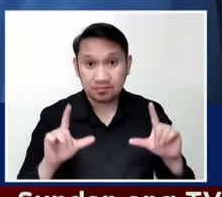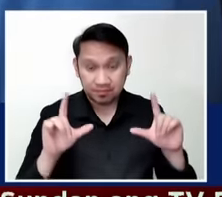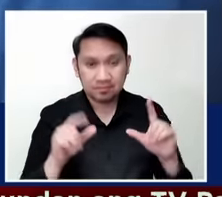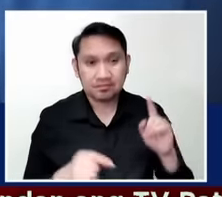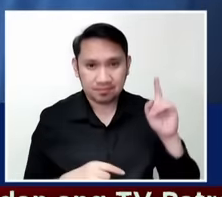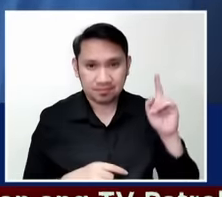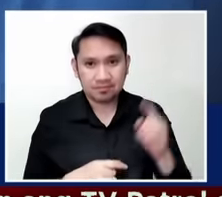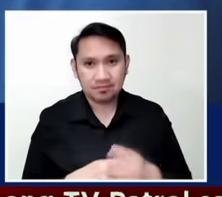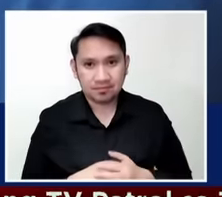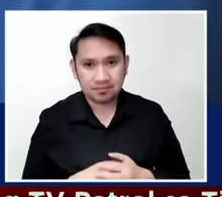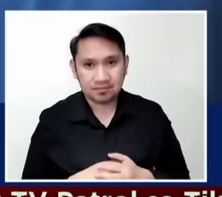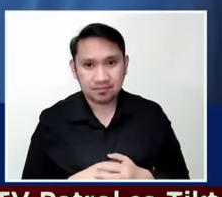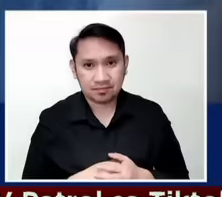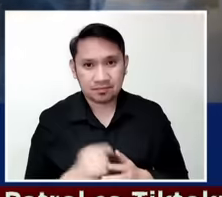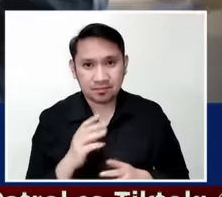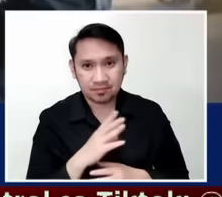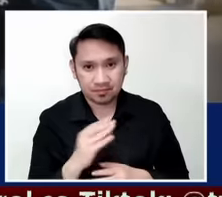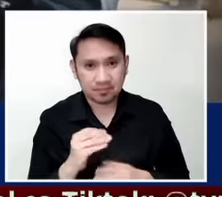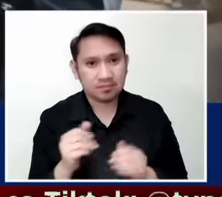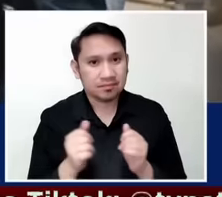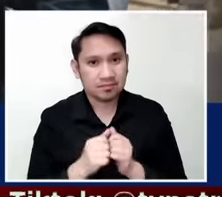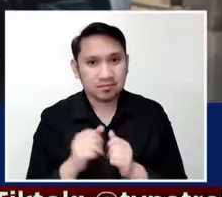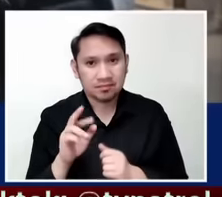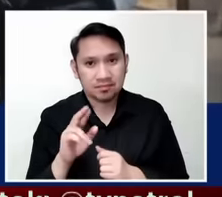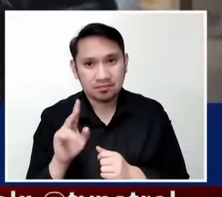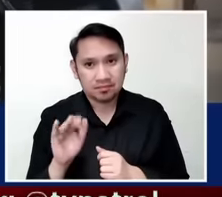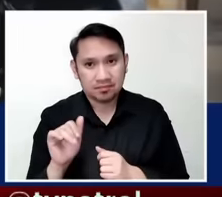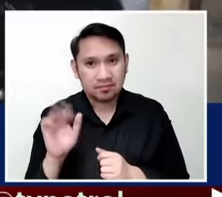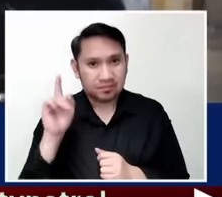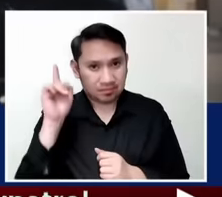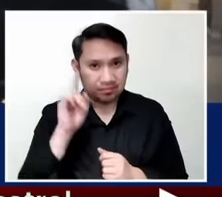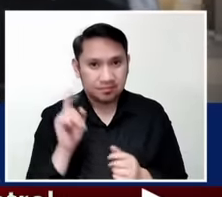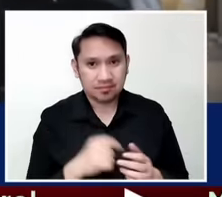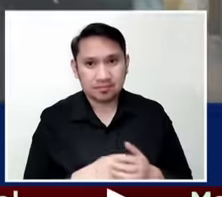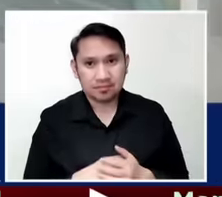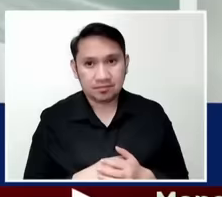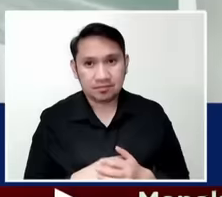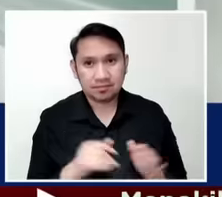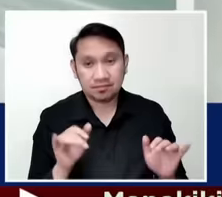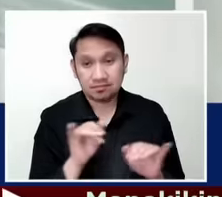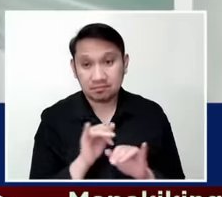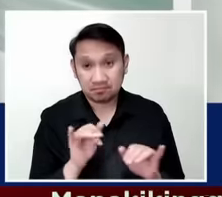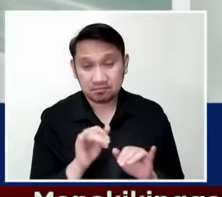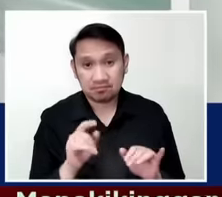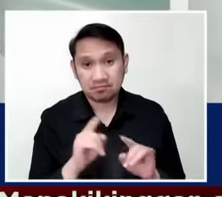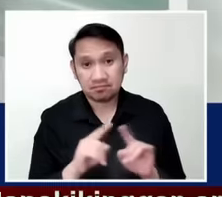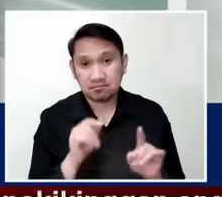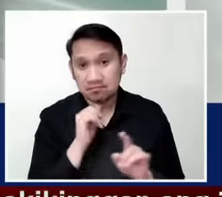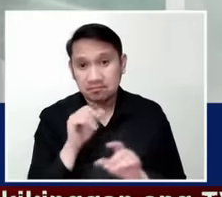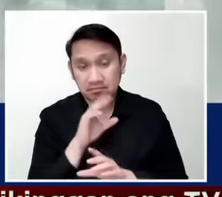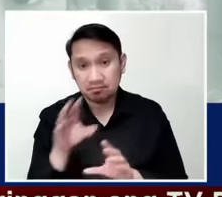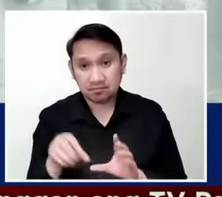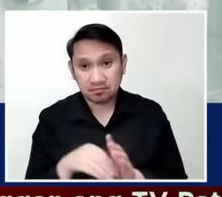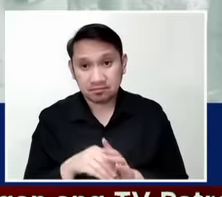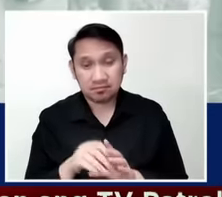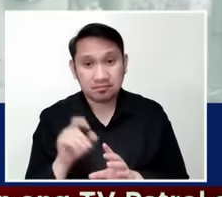at Annabelle. Present din si Narufa, Elvis at kanilang mga anak. Gayun din si Richard pero hindi kasama si Sarah